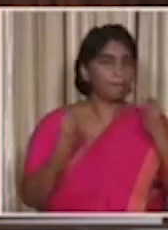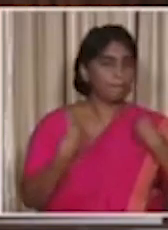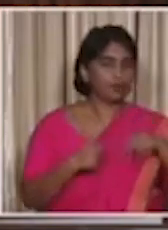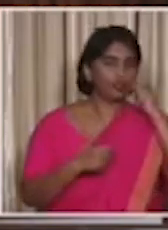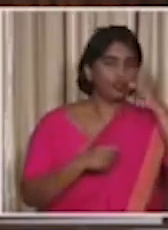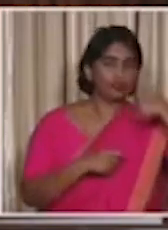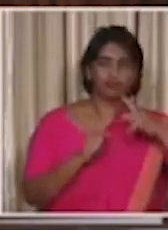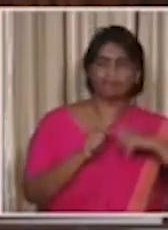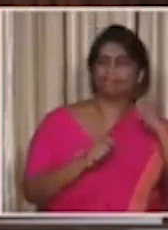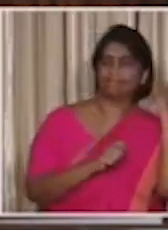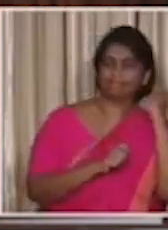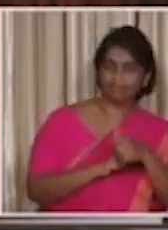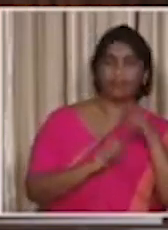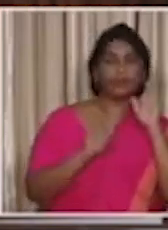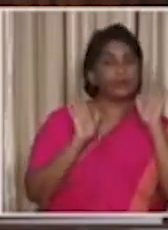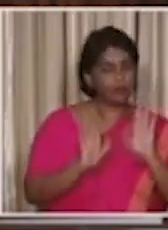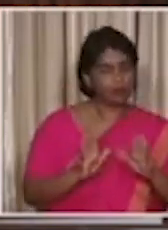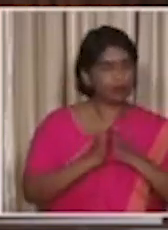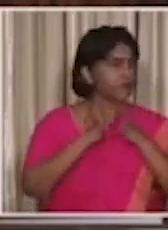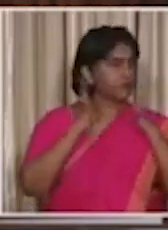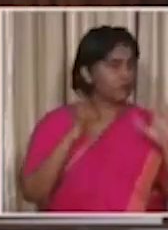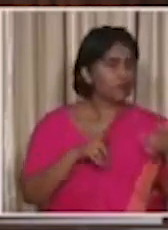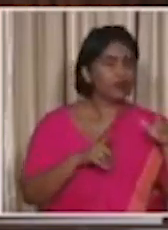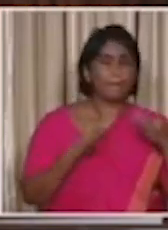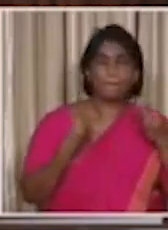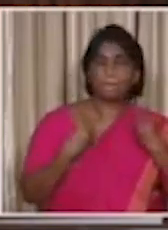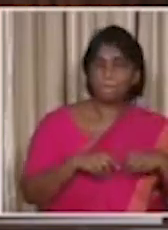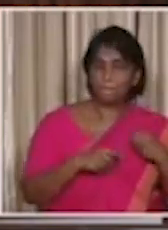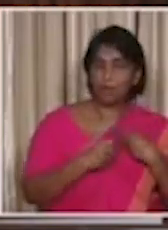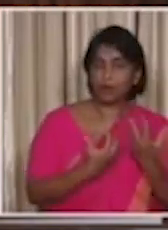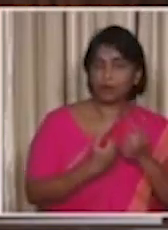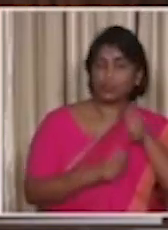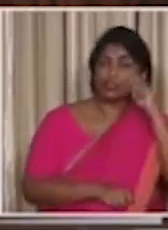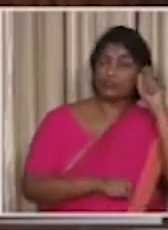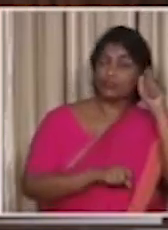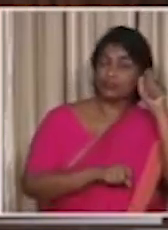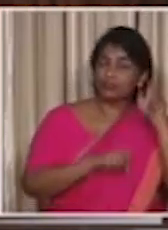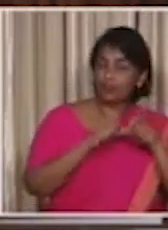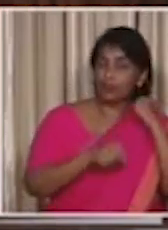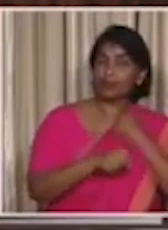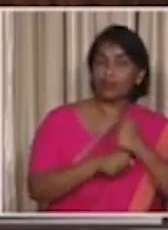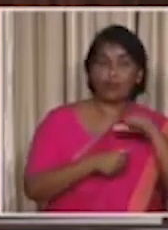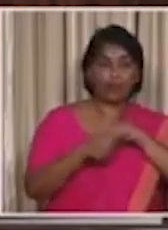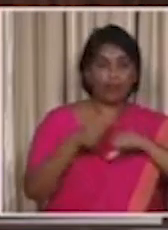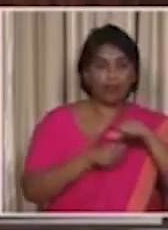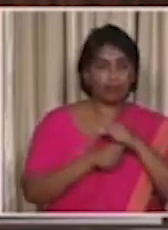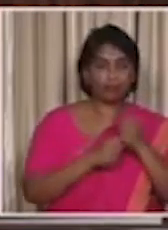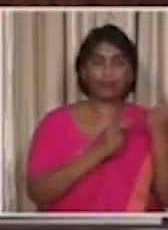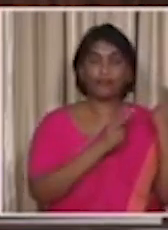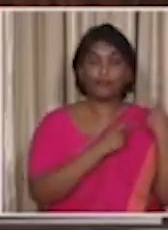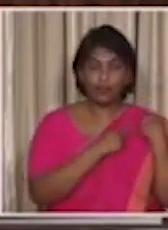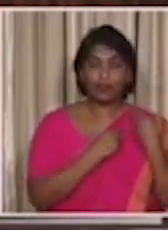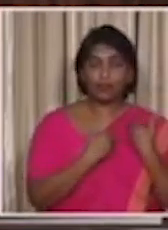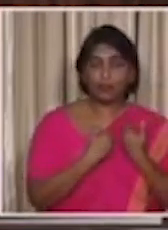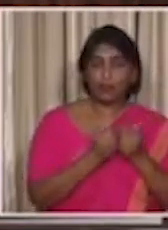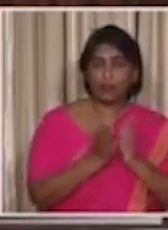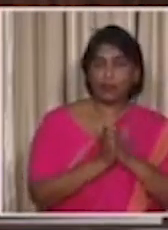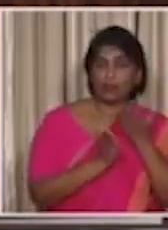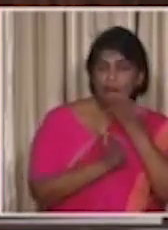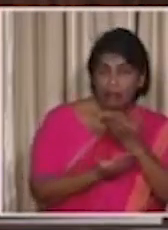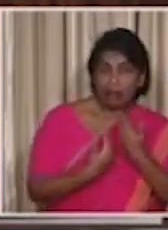ජනතාව ගෙවනවා. හැබැයි බොහෝ දෙනෙක් මේ පාඩුව ලබන ජනතා රාජ්‍ය ආයතන බර දරන්නේ Taman බව දන්නේ